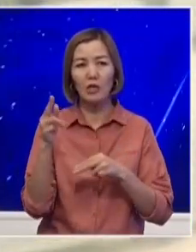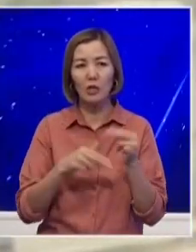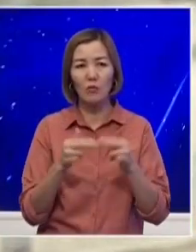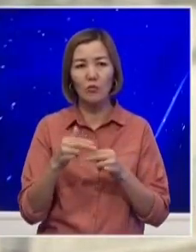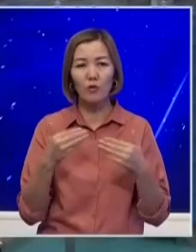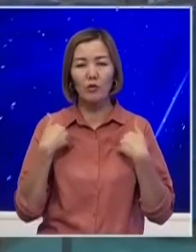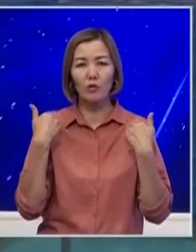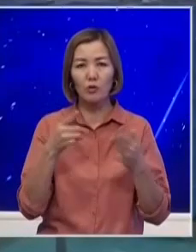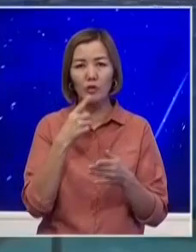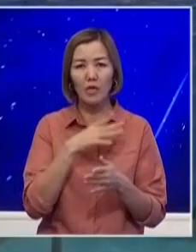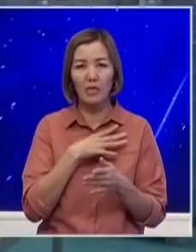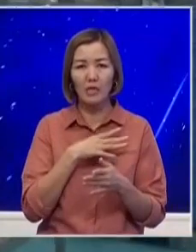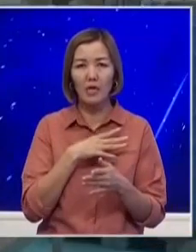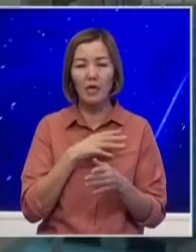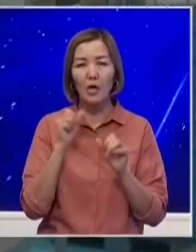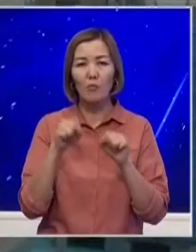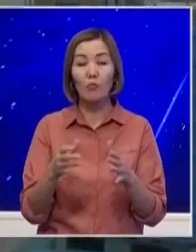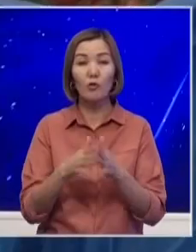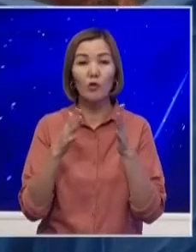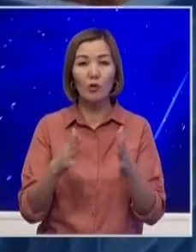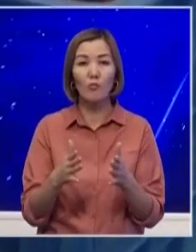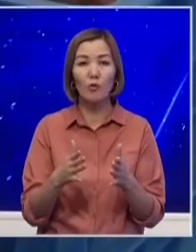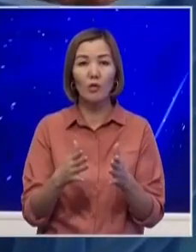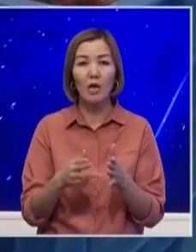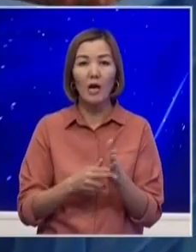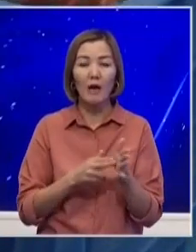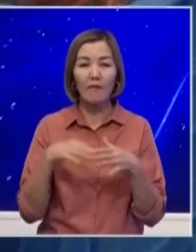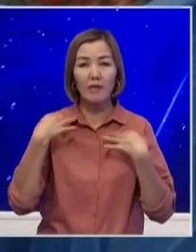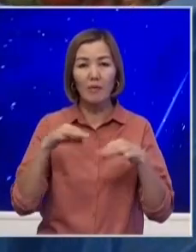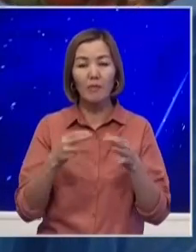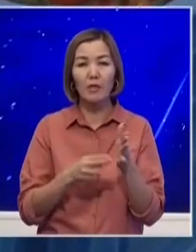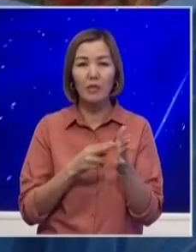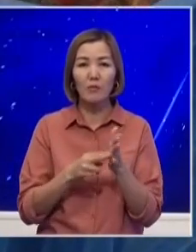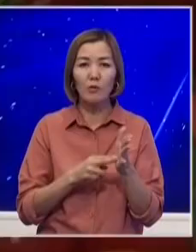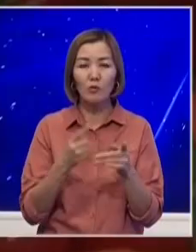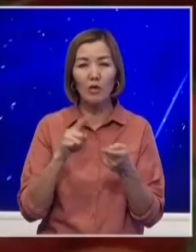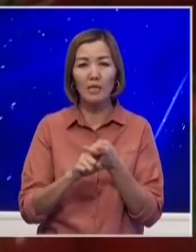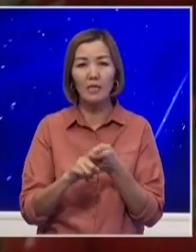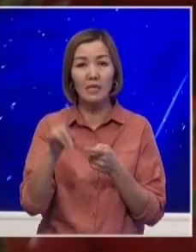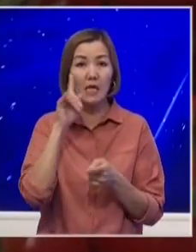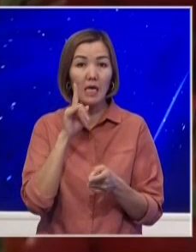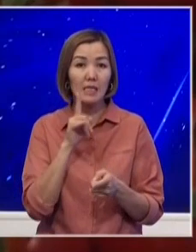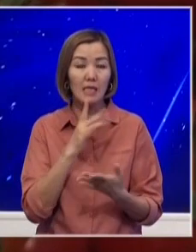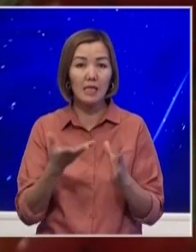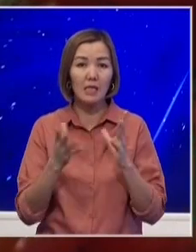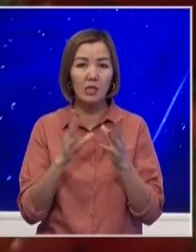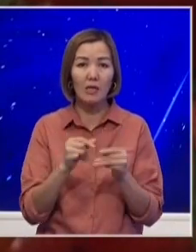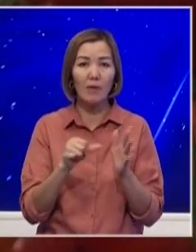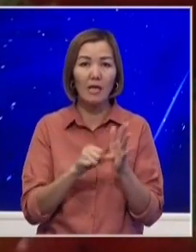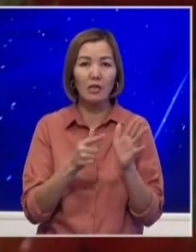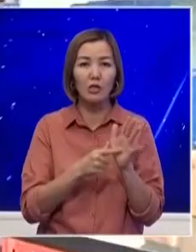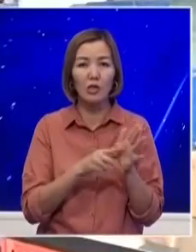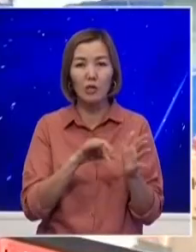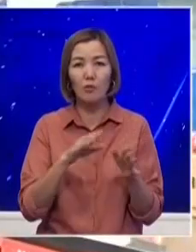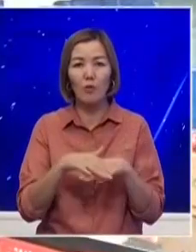ұсыныс айтты. Өйткені өңірдің мүмкіндігі мол. Автомобиль және теміржол қатынасы арқылы Қазақстанның шығыс бөлігіндегі жалпы саны 6-7